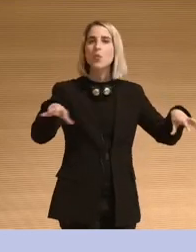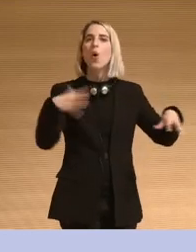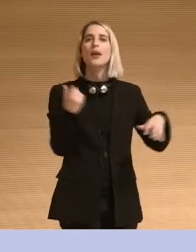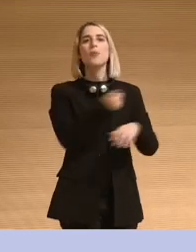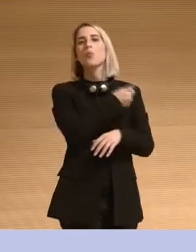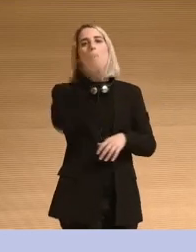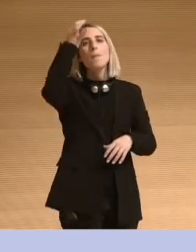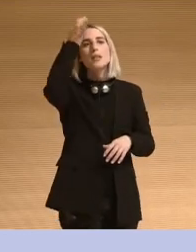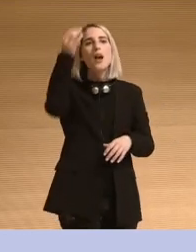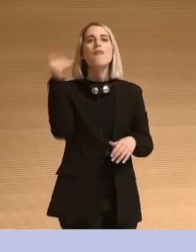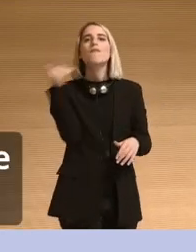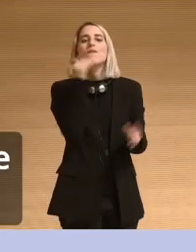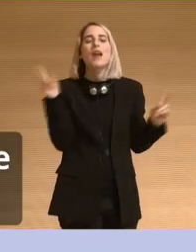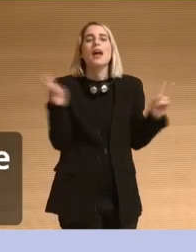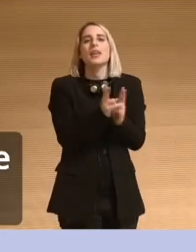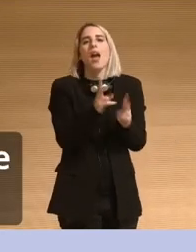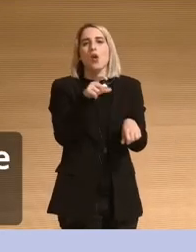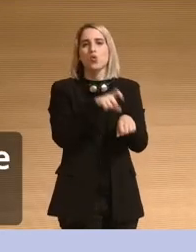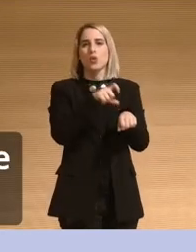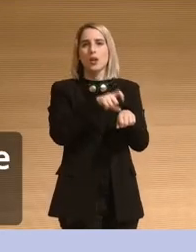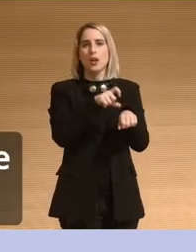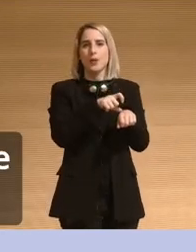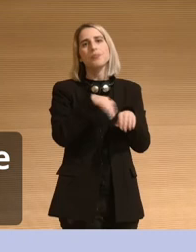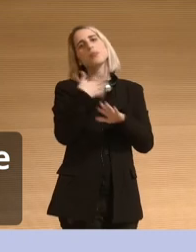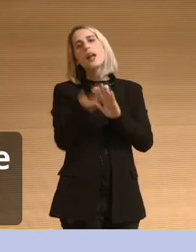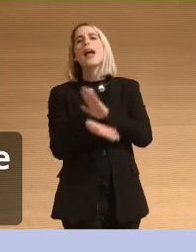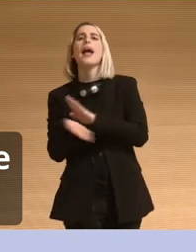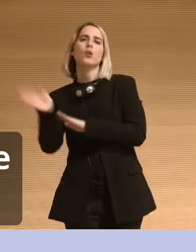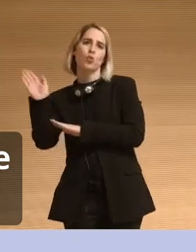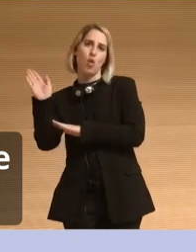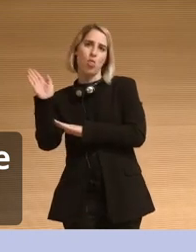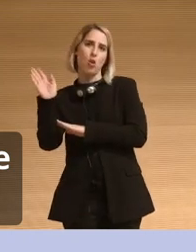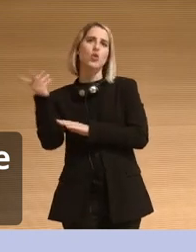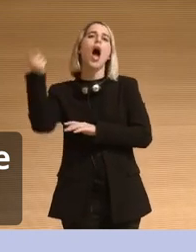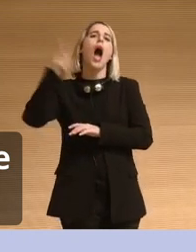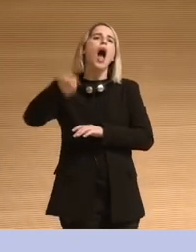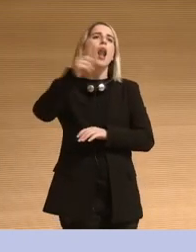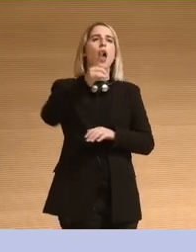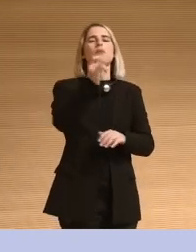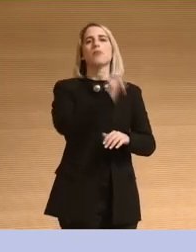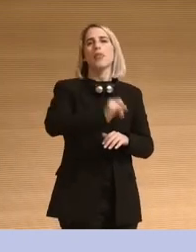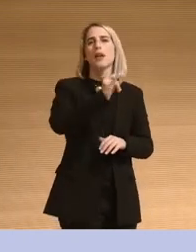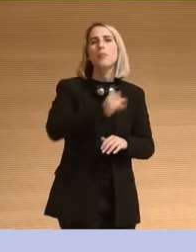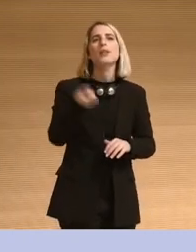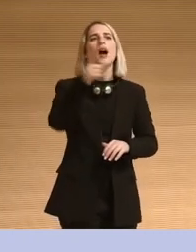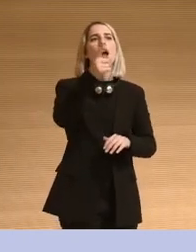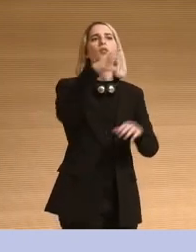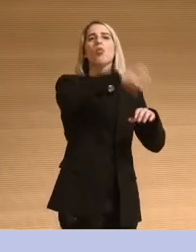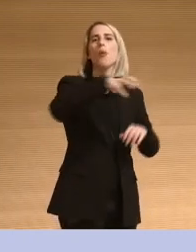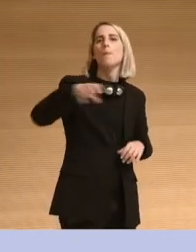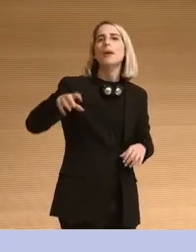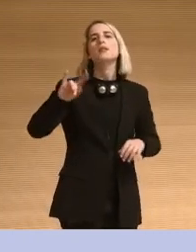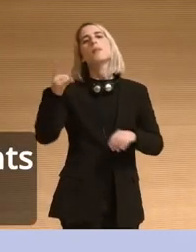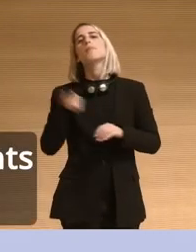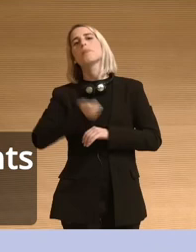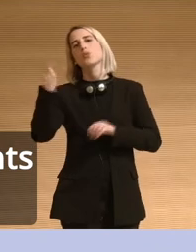σημαίνει βραχεία νοσηλεία και έξοδος από το Δρομοκαΐτιο προς άλλα νοσοκομεία ή προς δομές ή προς τις